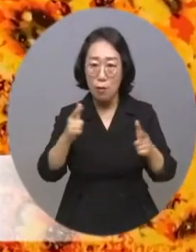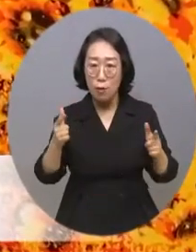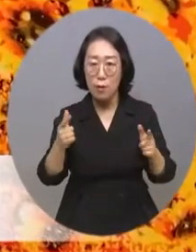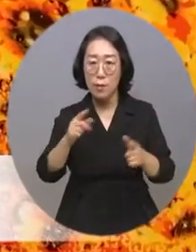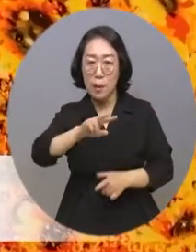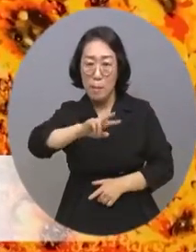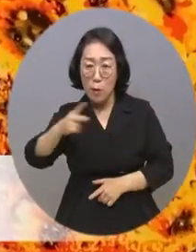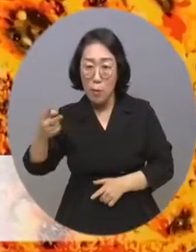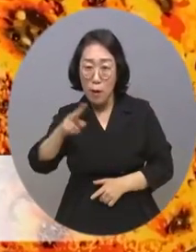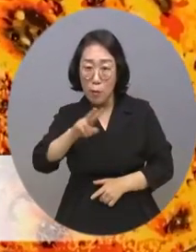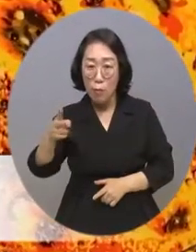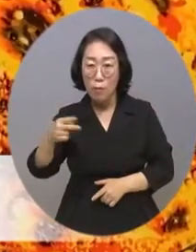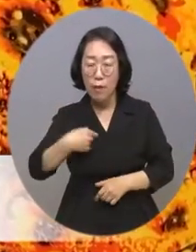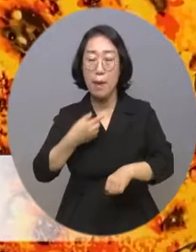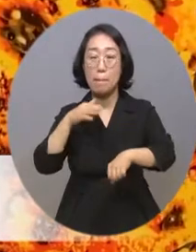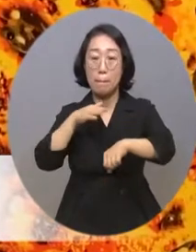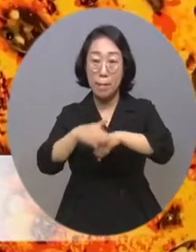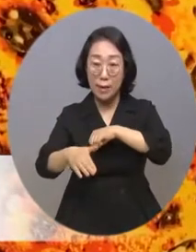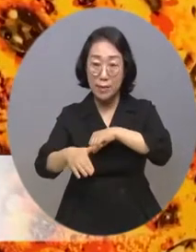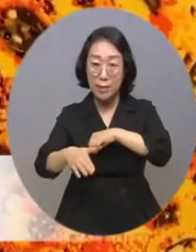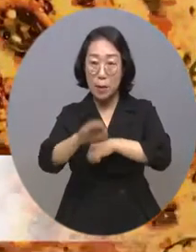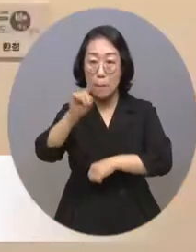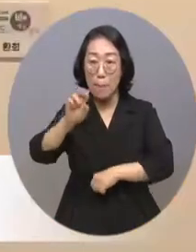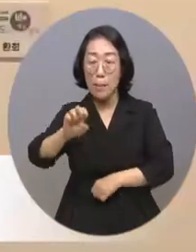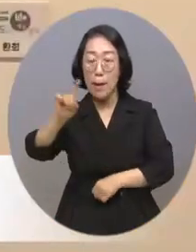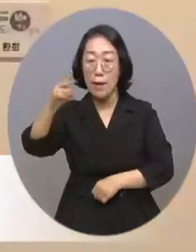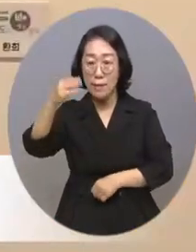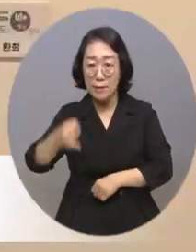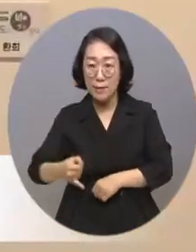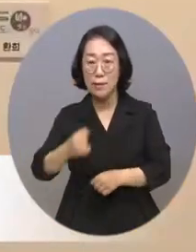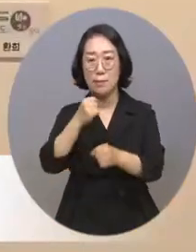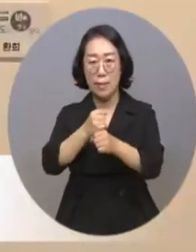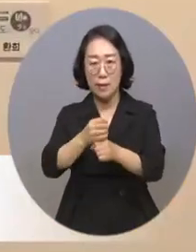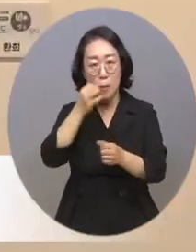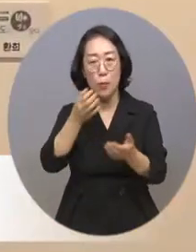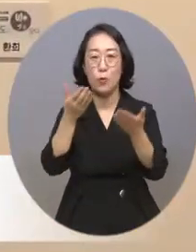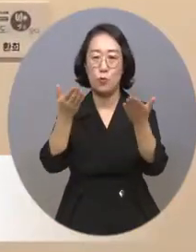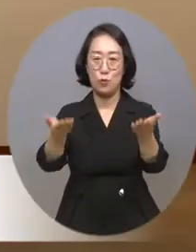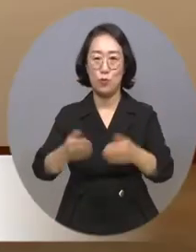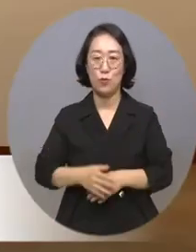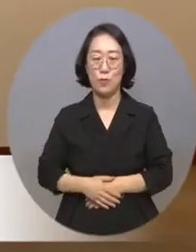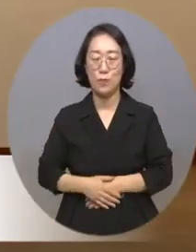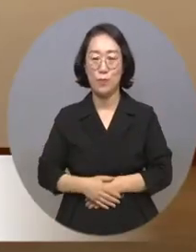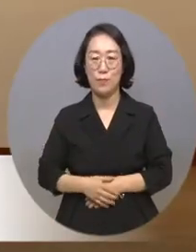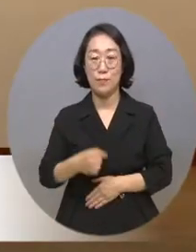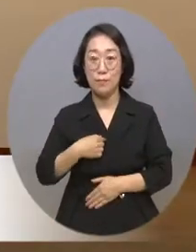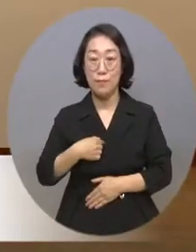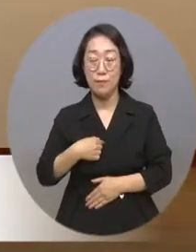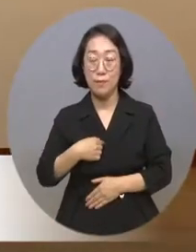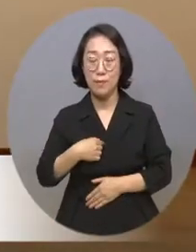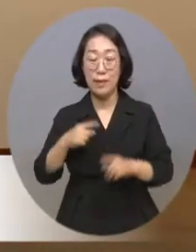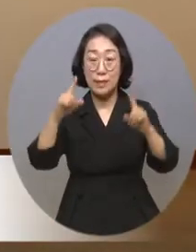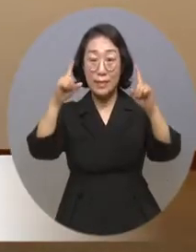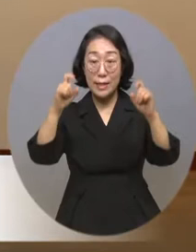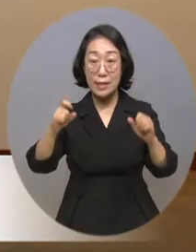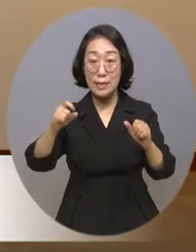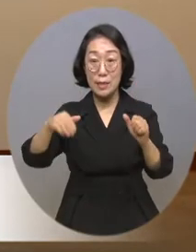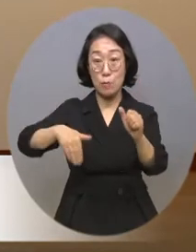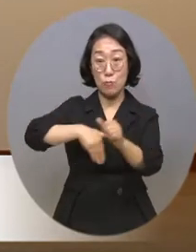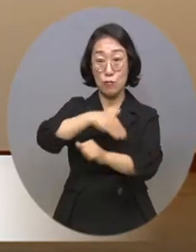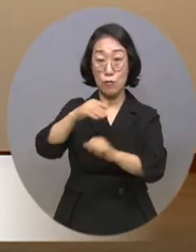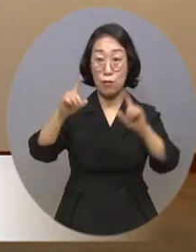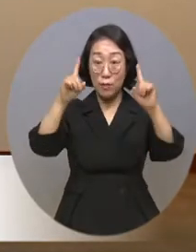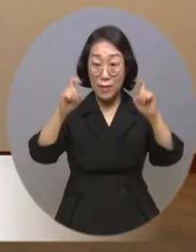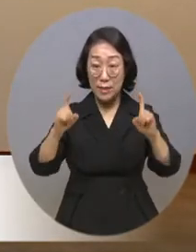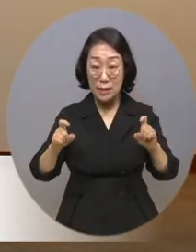가면서 저만의 방식대로 팝 아트 작업을 해오고 있습니다 기존의 제 사진 풍경사진을 주로 찍는